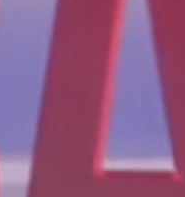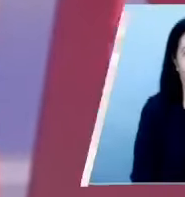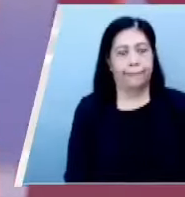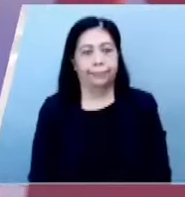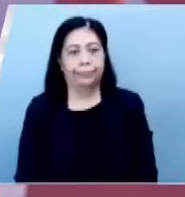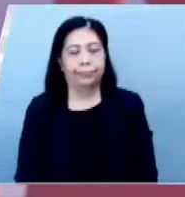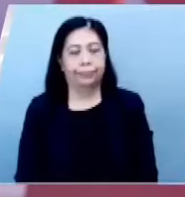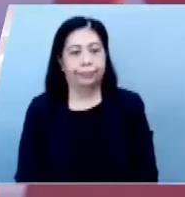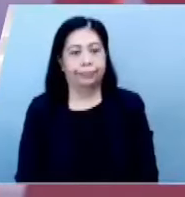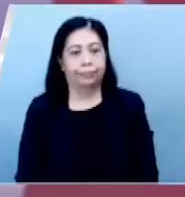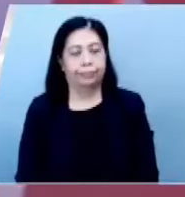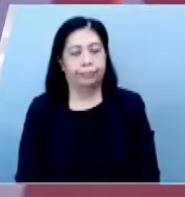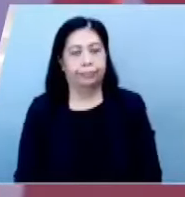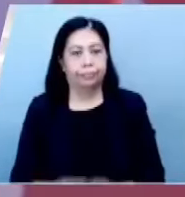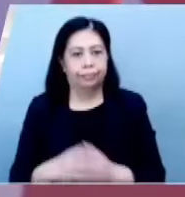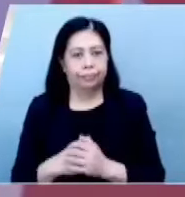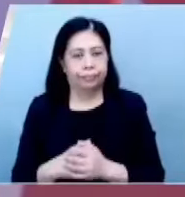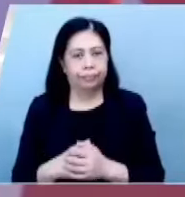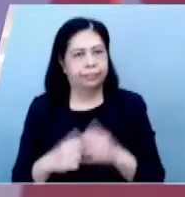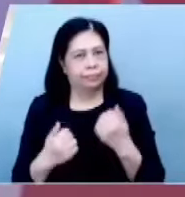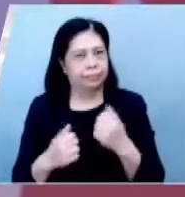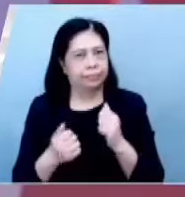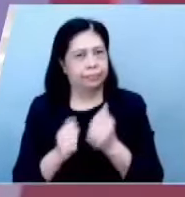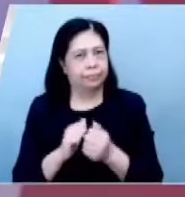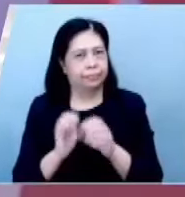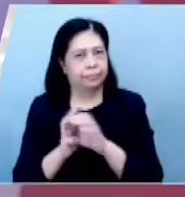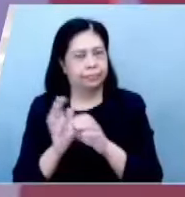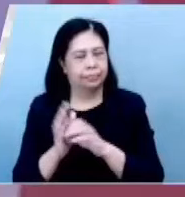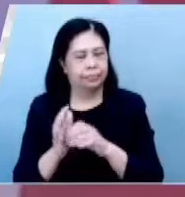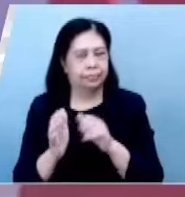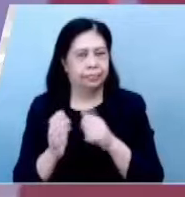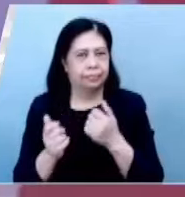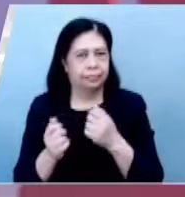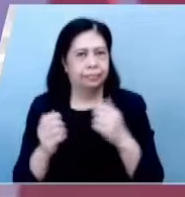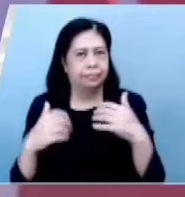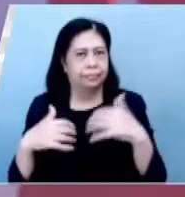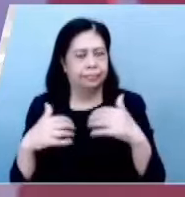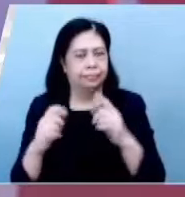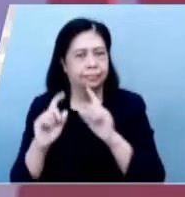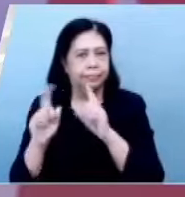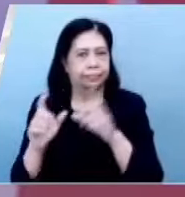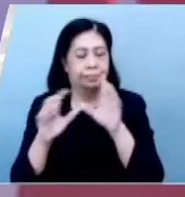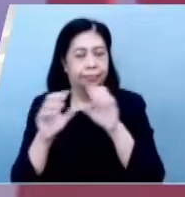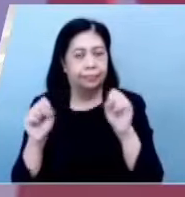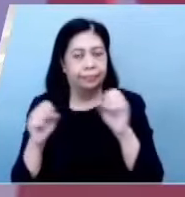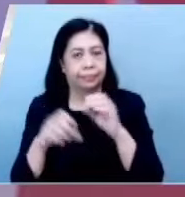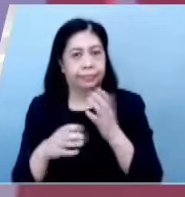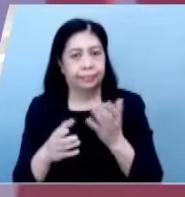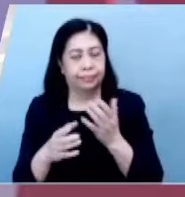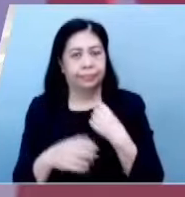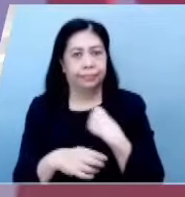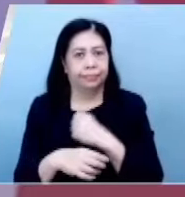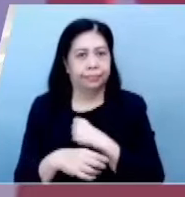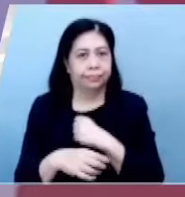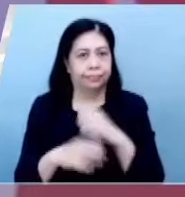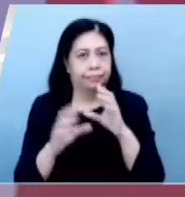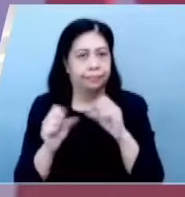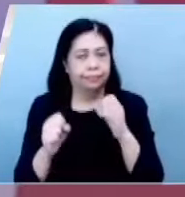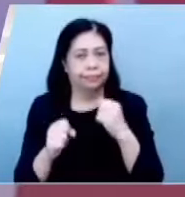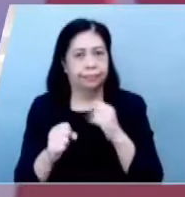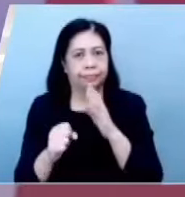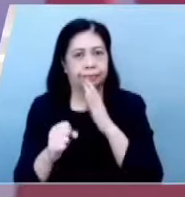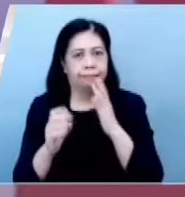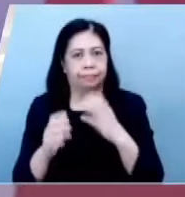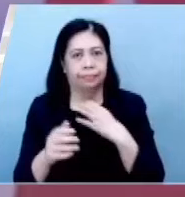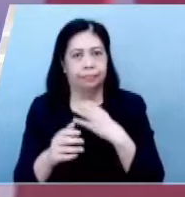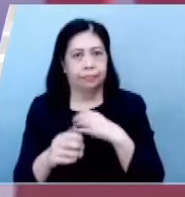Hindi na iwasang mabanggit ang pagbabago ng konstitusyon sa pagtitipong dinaluhan ng Pangulo, Senate President at ng House Speaker sa mismong